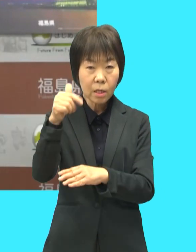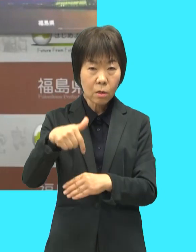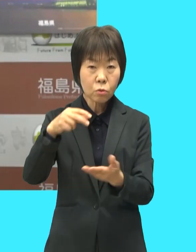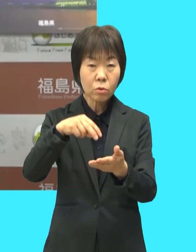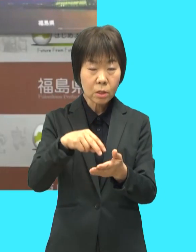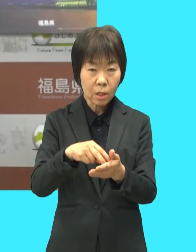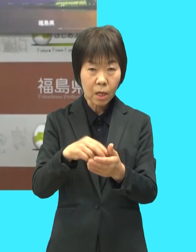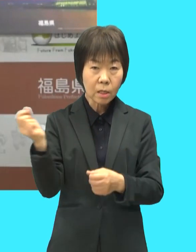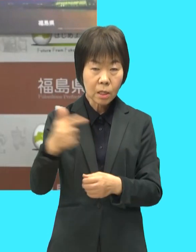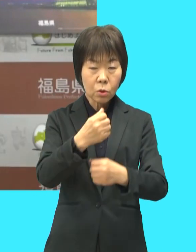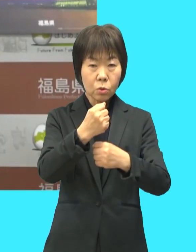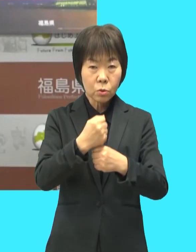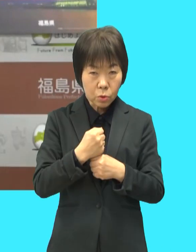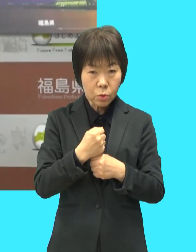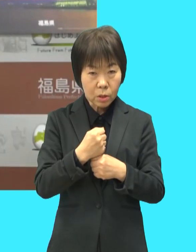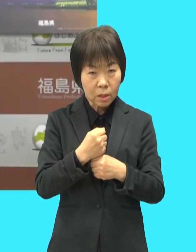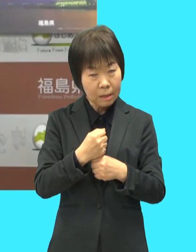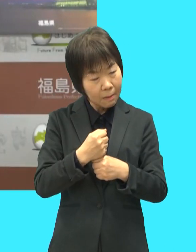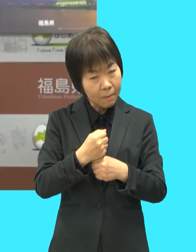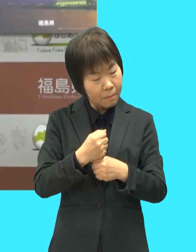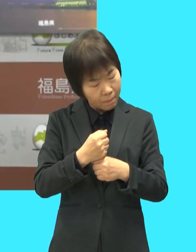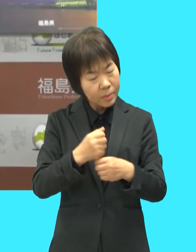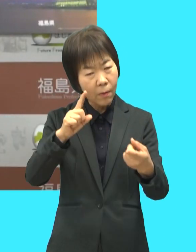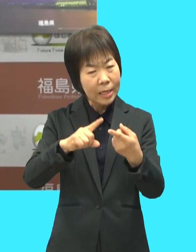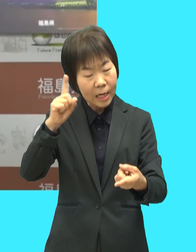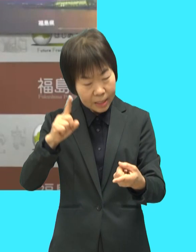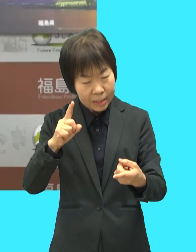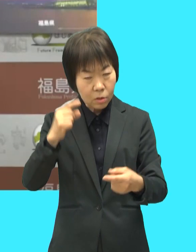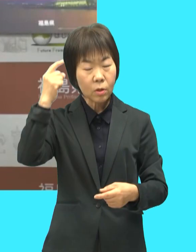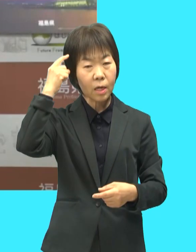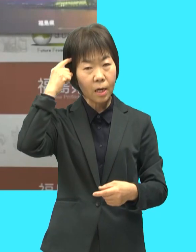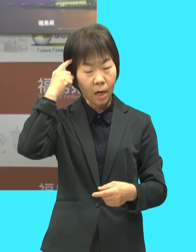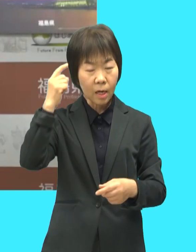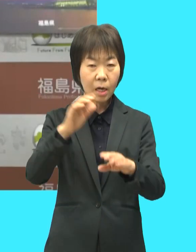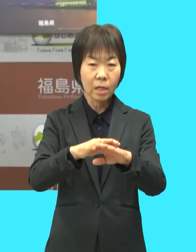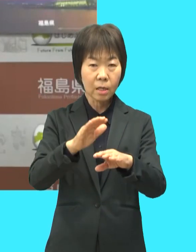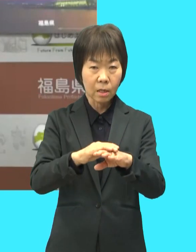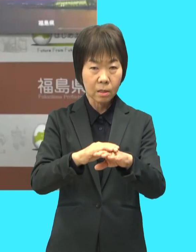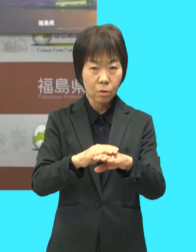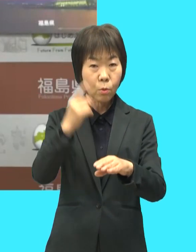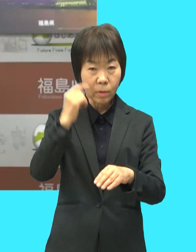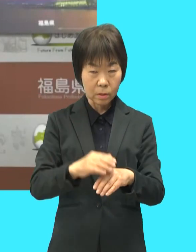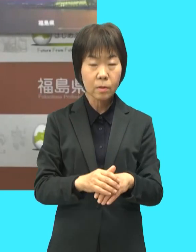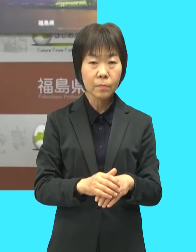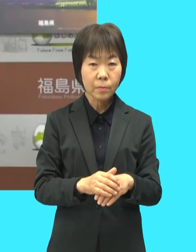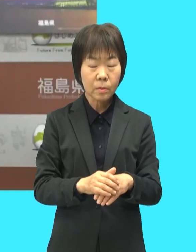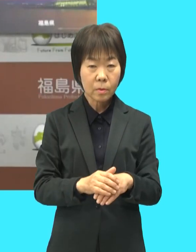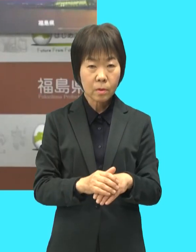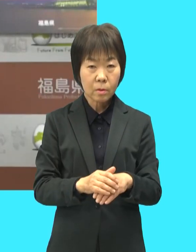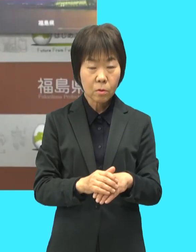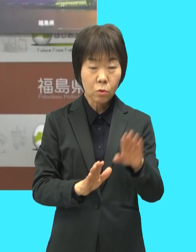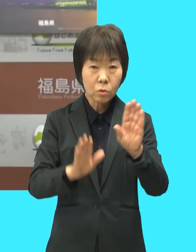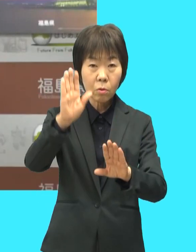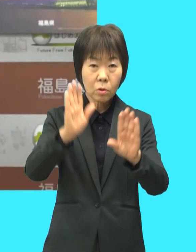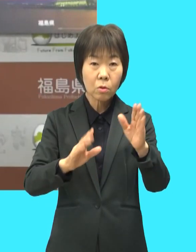として緊急事態というまでには当たらないという認識での考え方かと思います。ただそういう状況の